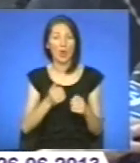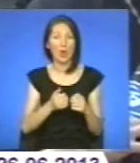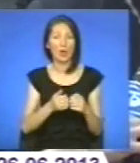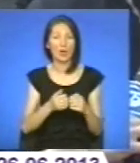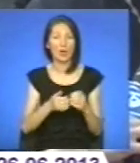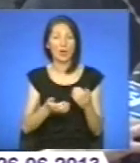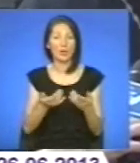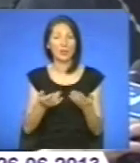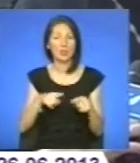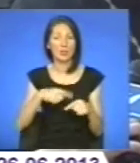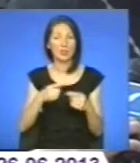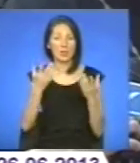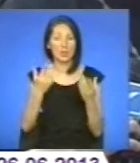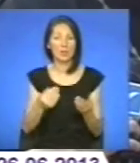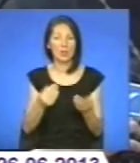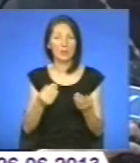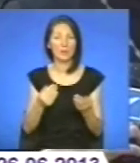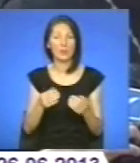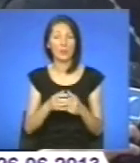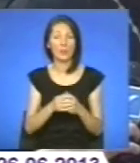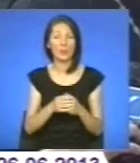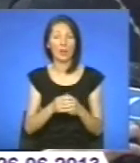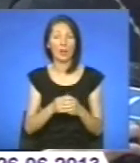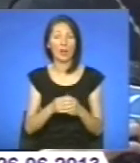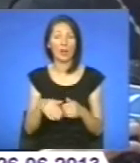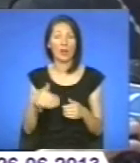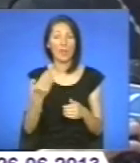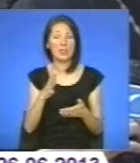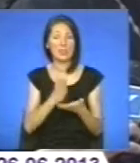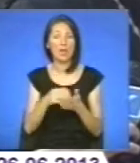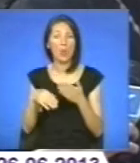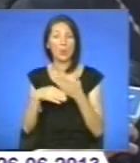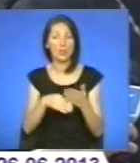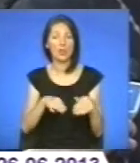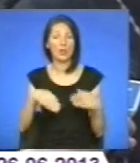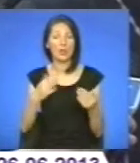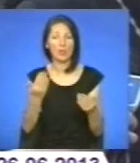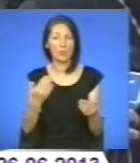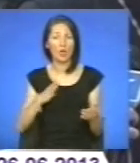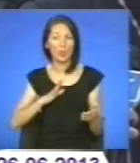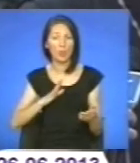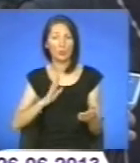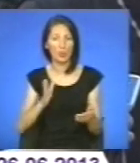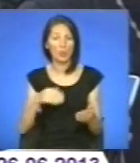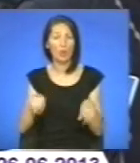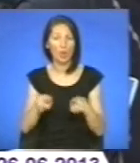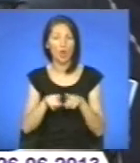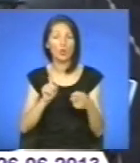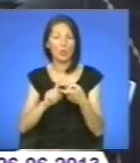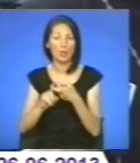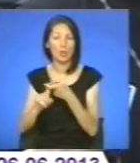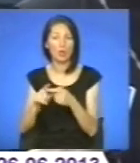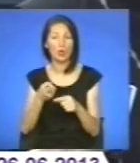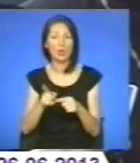мені завтра і через день. Ну, у вас є помічники, давайте, і ми будемо теж приєднуватись до